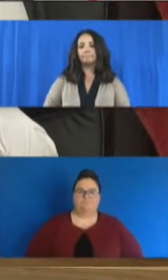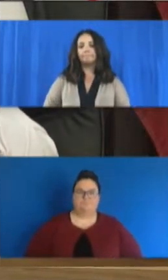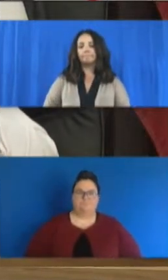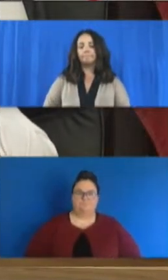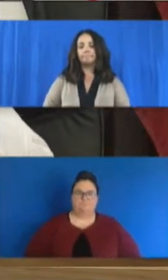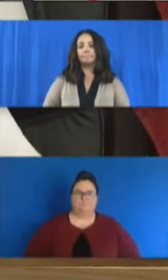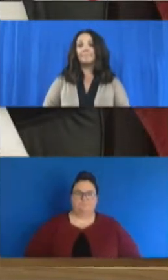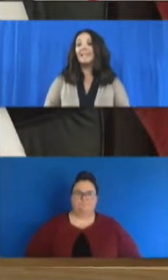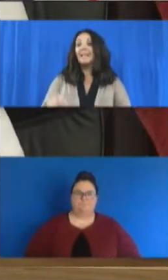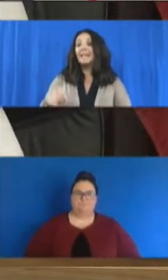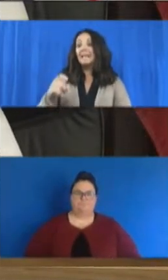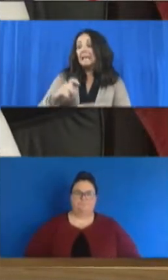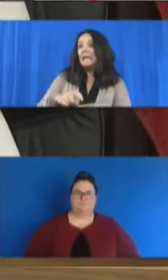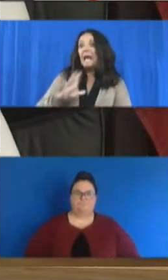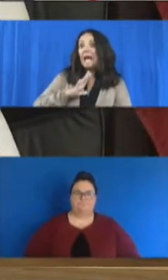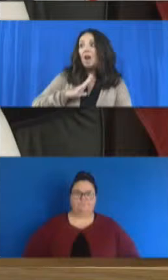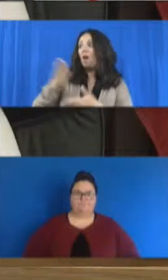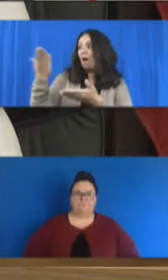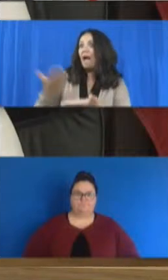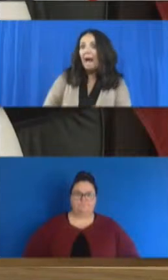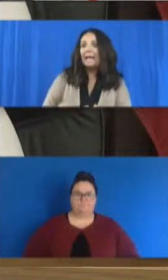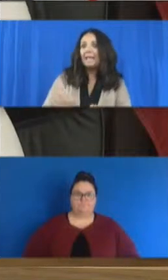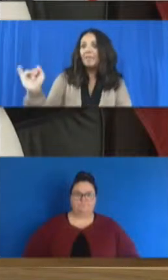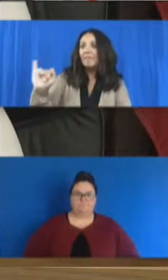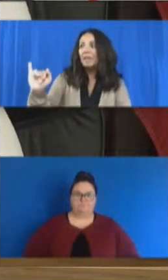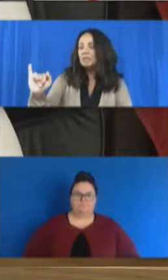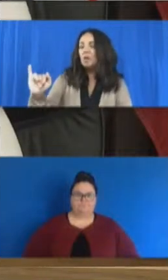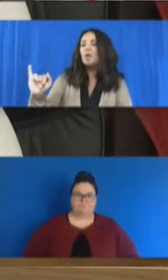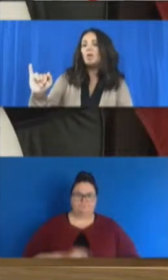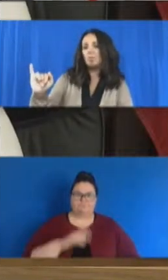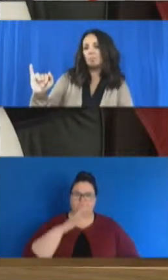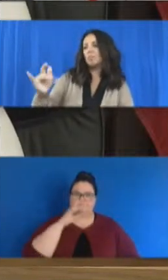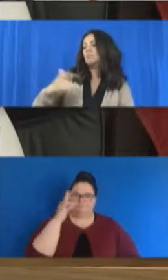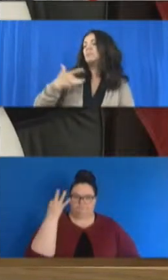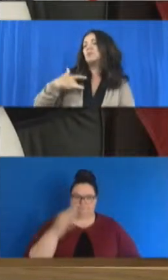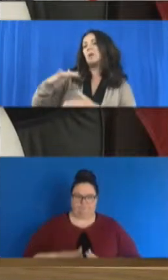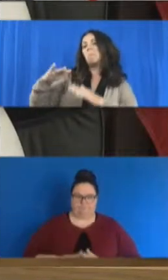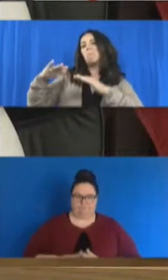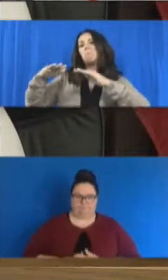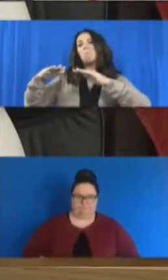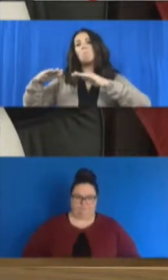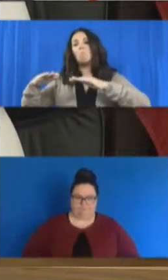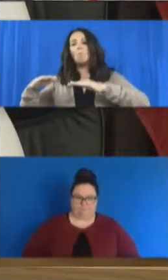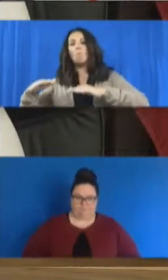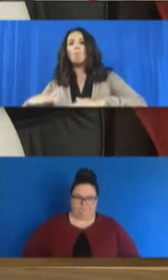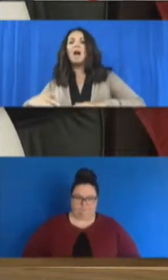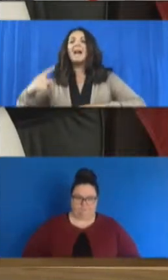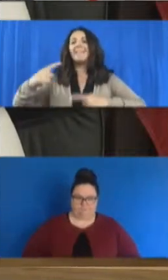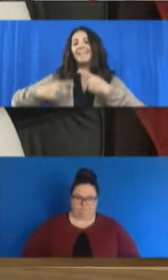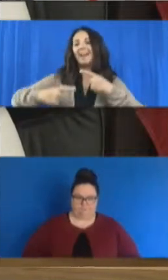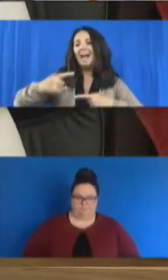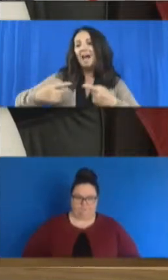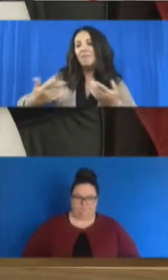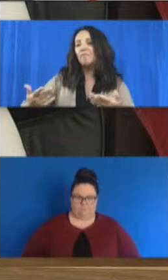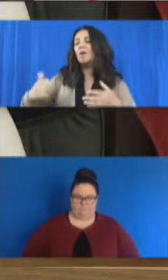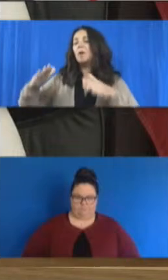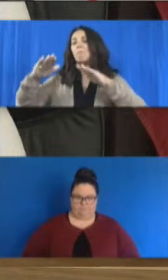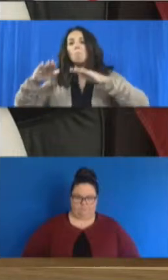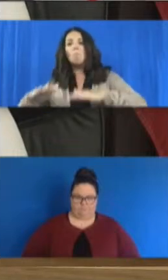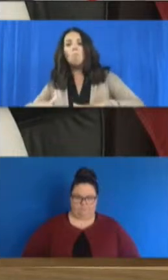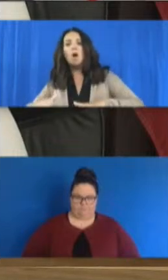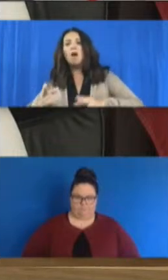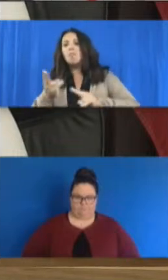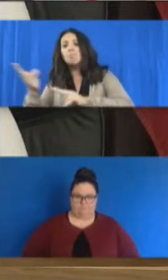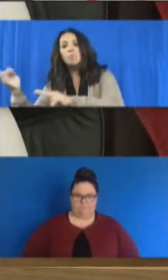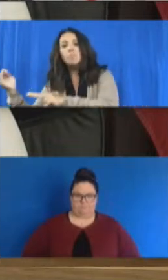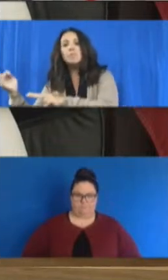souci pour les personnes qui n'ont pas encore été vaccinées. Près de 200 000 personnes admissibles du Nouveau-Brunswick n'ont